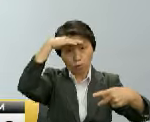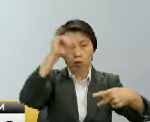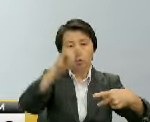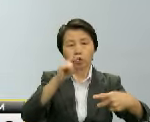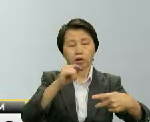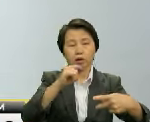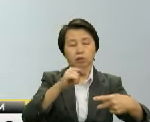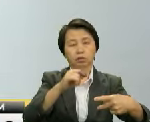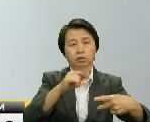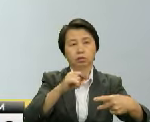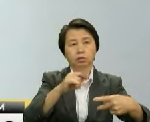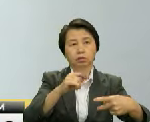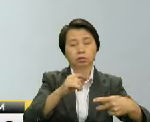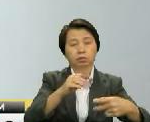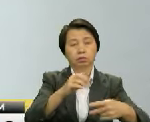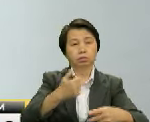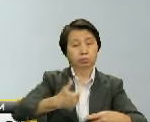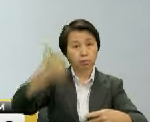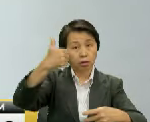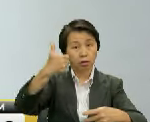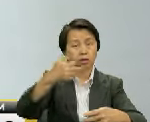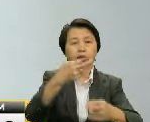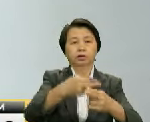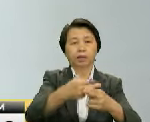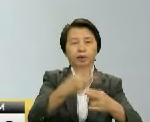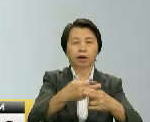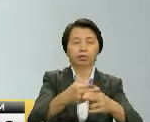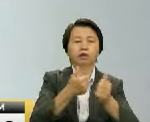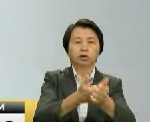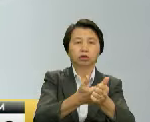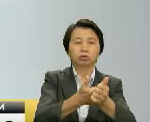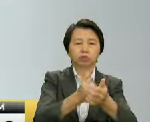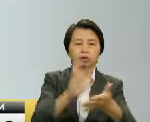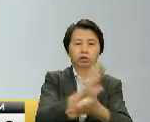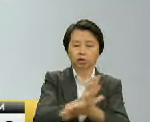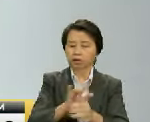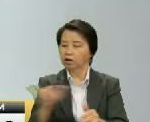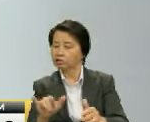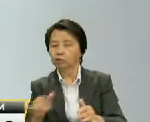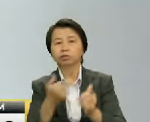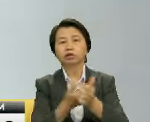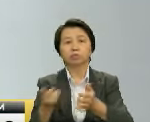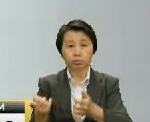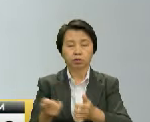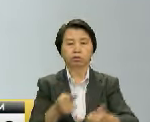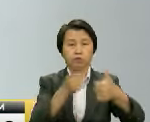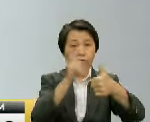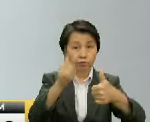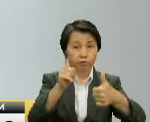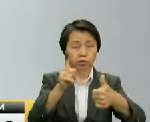yang diperoleh ialah nama-nama calon mengikut susunan dalam kertas undi. Yang